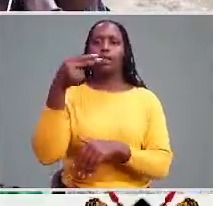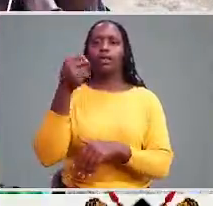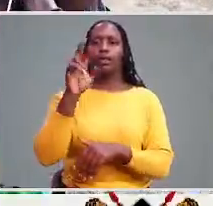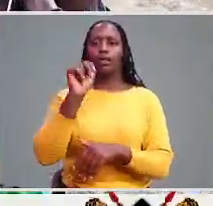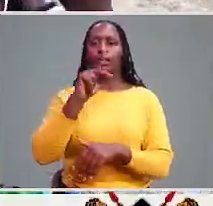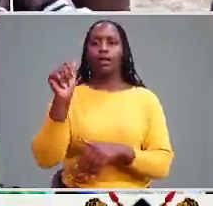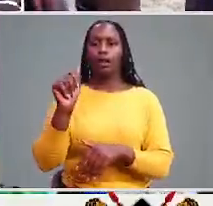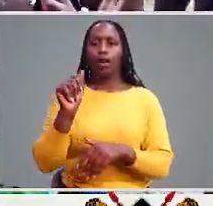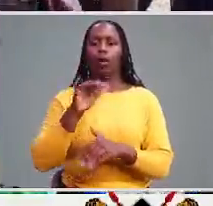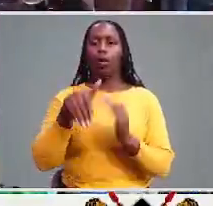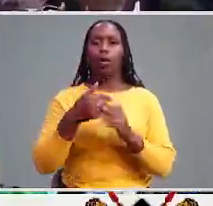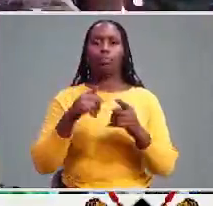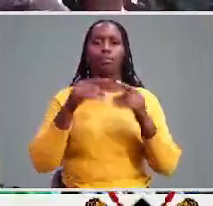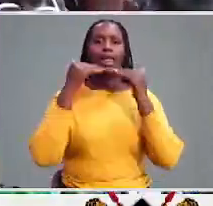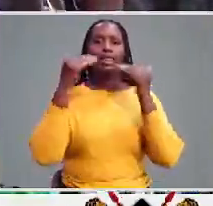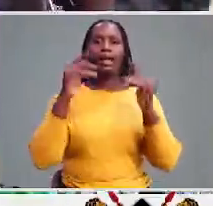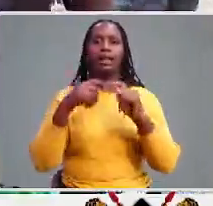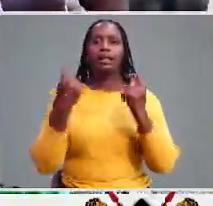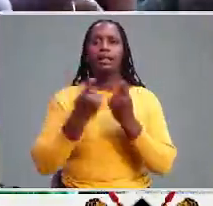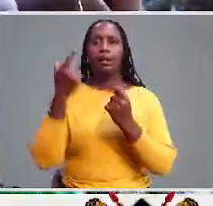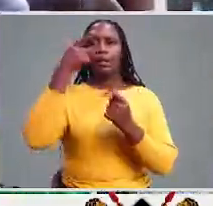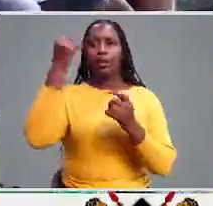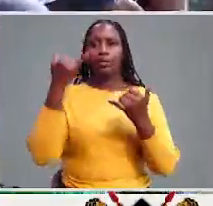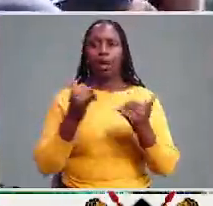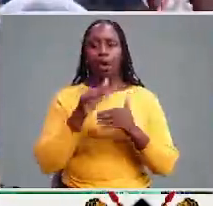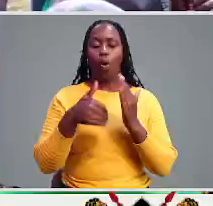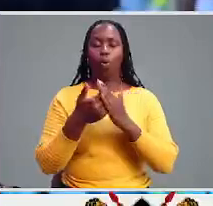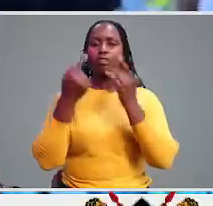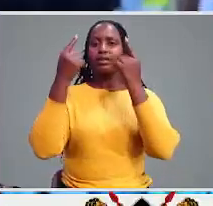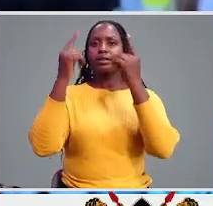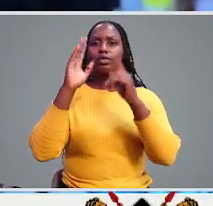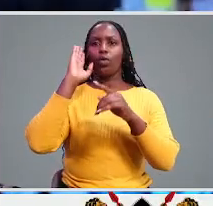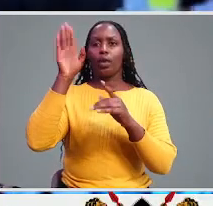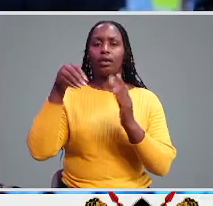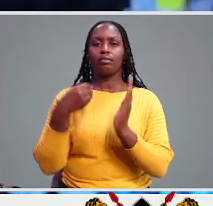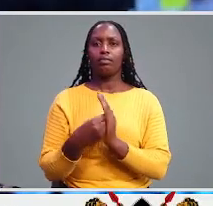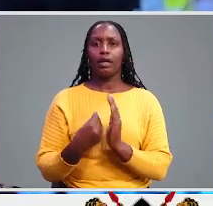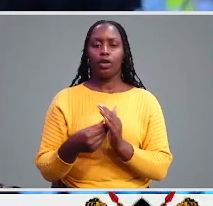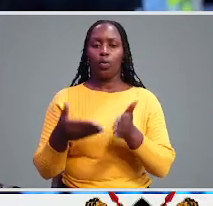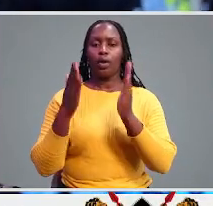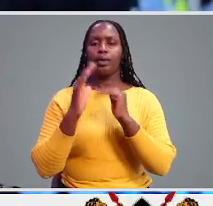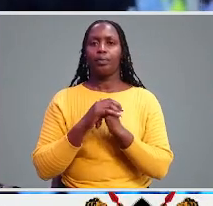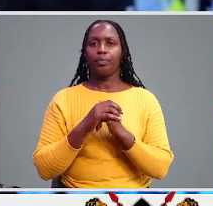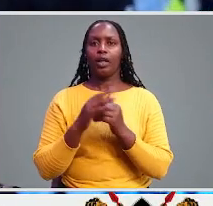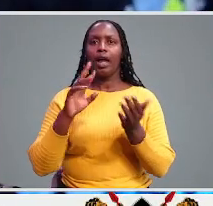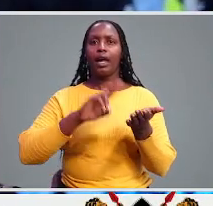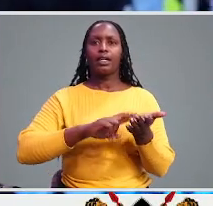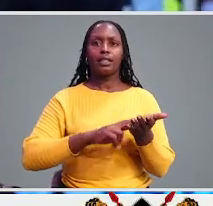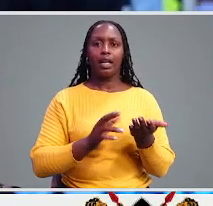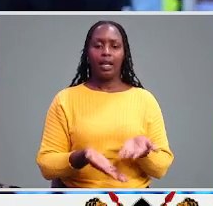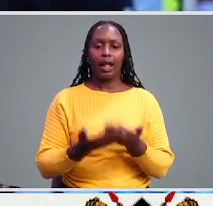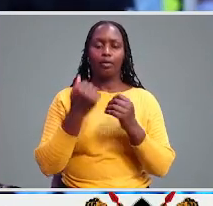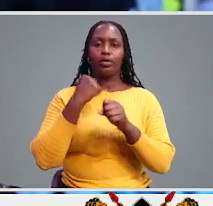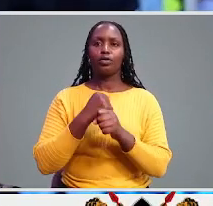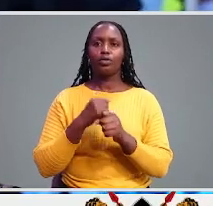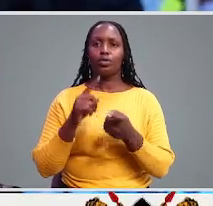wamepongeza kikosi hiki kwani sasa watafanikiwa kifedha. Ukiregister unakusaidia kufanya transaction ukiwa hapa shuleni